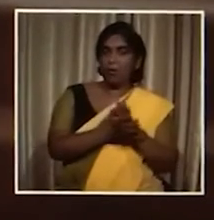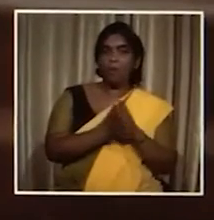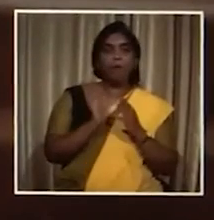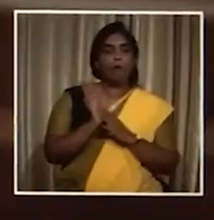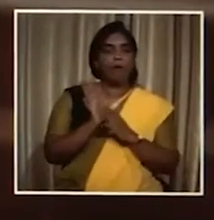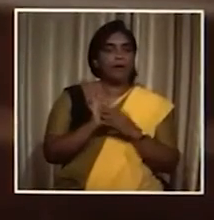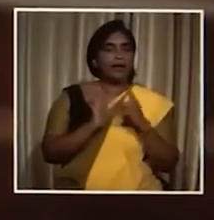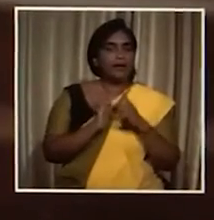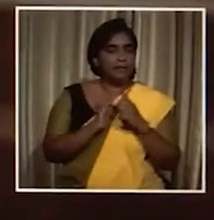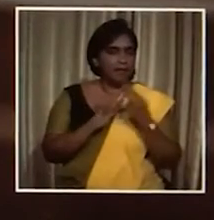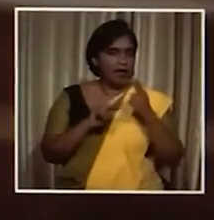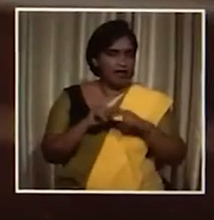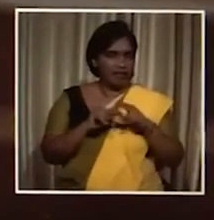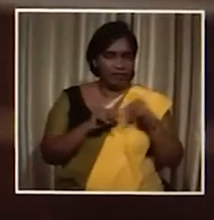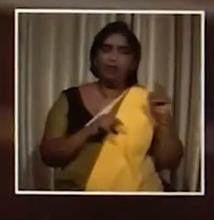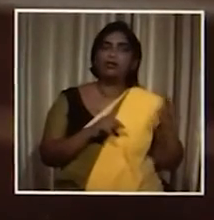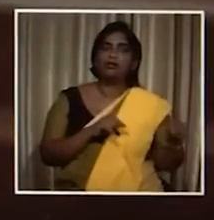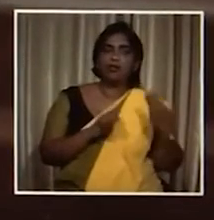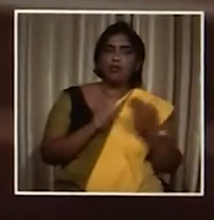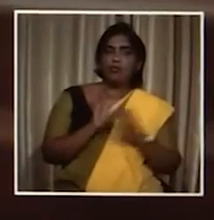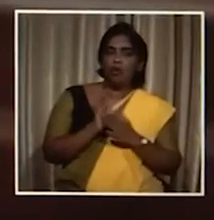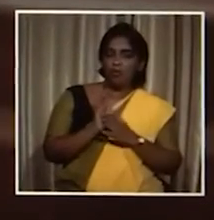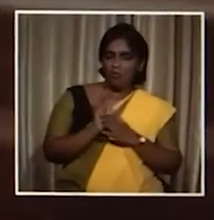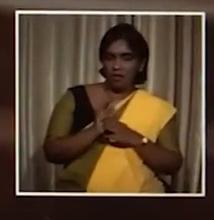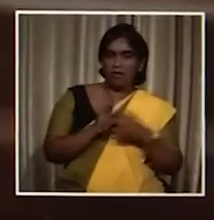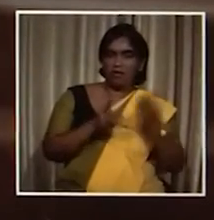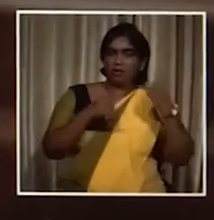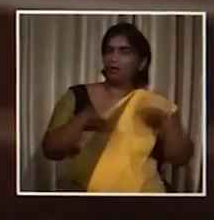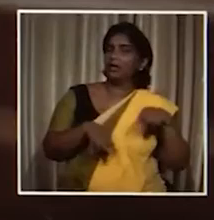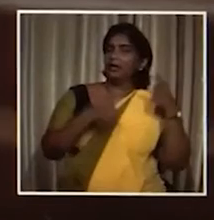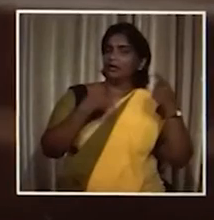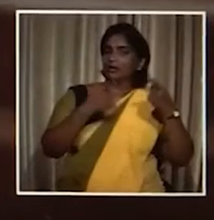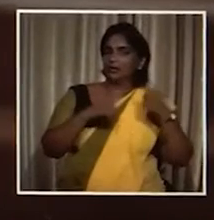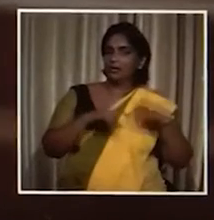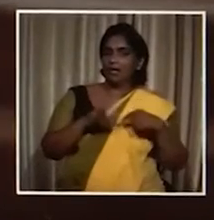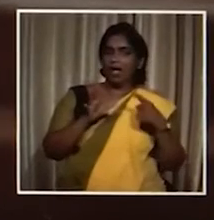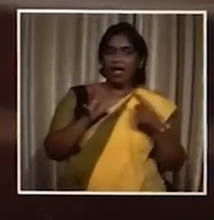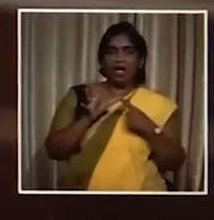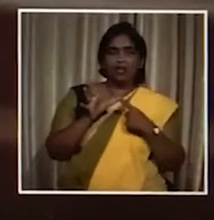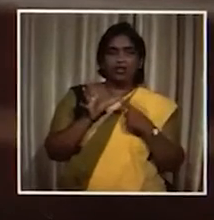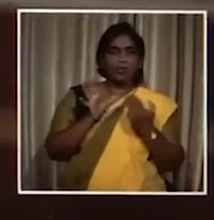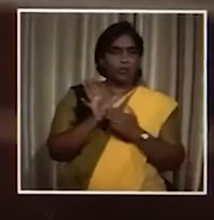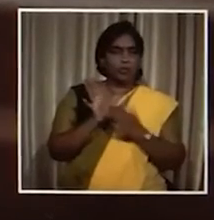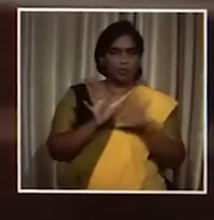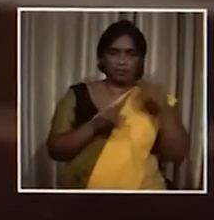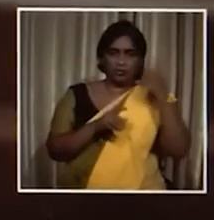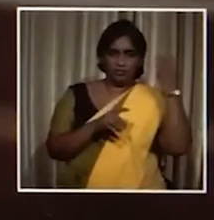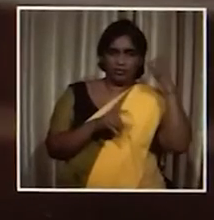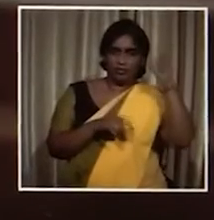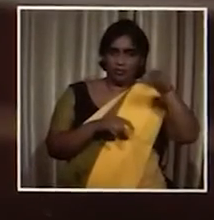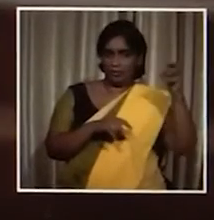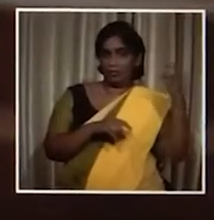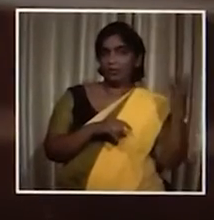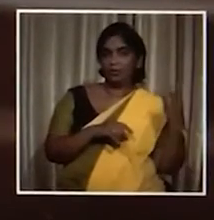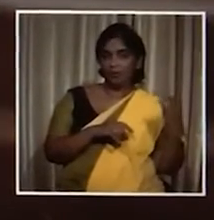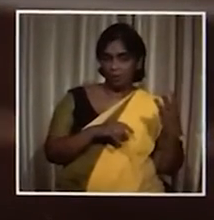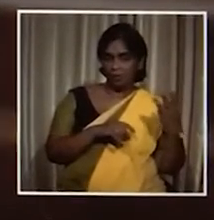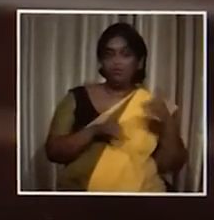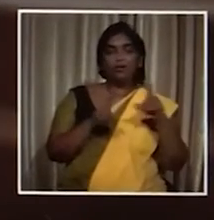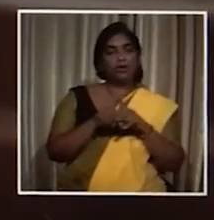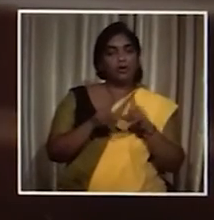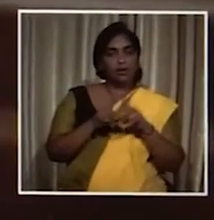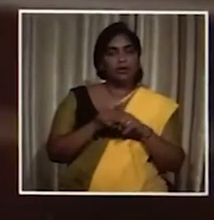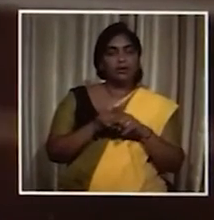ඉබ්‍රාහිම් මොහම්මඩ් නව්ෆර් මොහම්මඩ් අන්වර් මොහම්මඩ් රිස්කාන් අයතු මොහම්මඩ් අහමල් මිල්ලා. ඒ වගේම